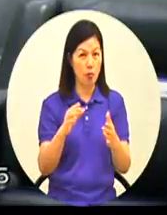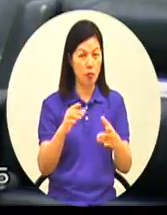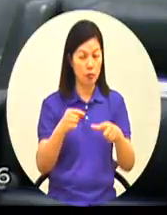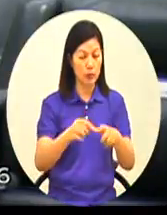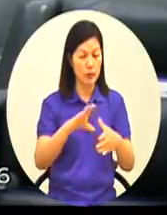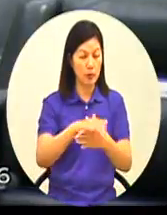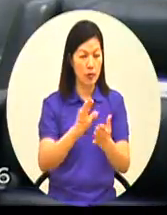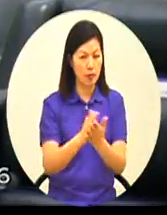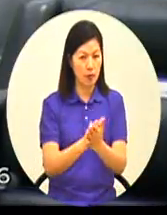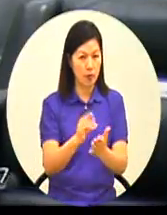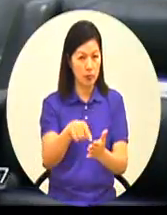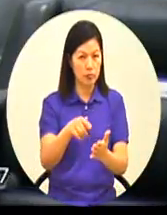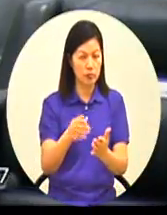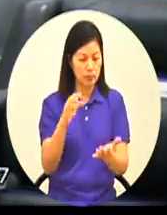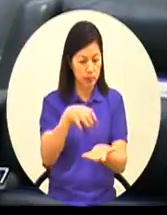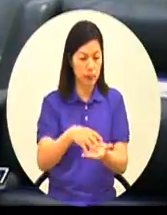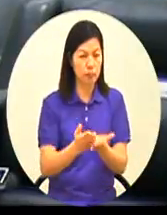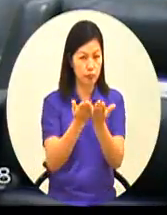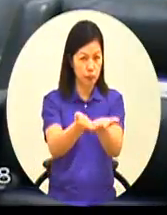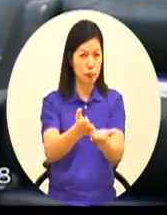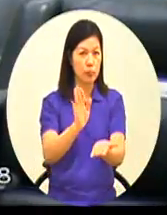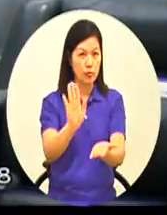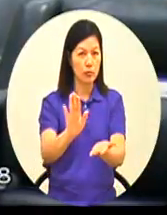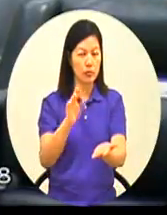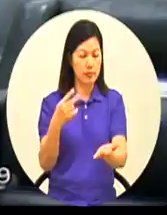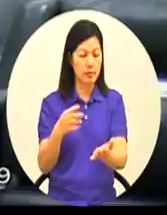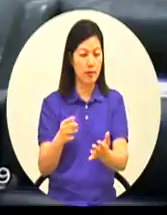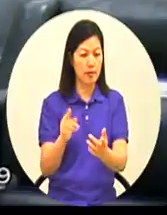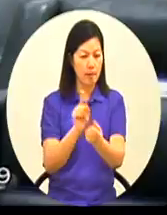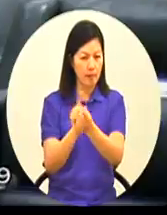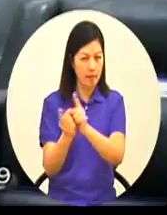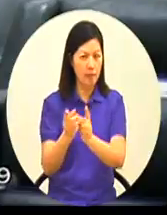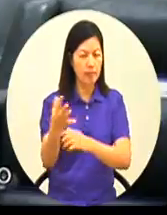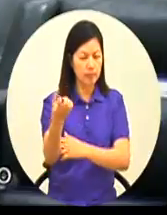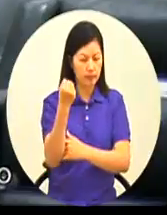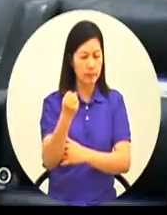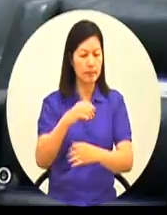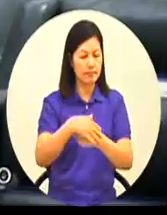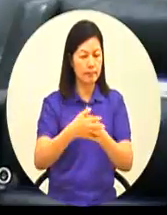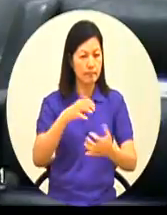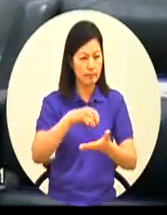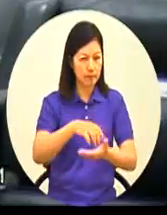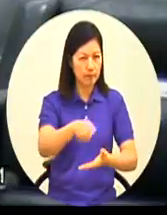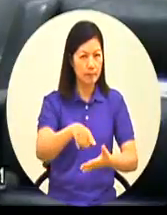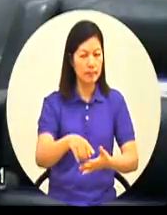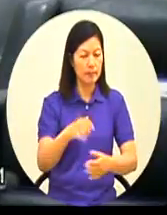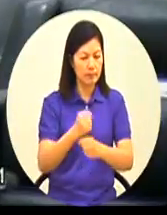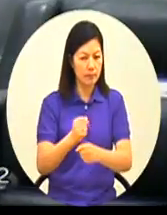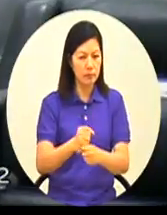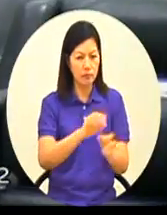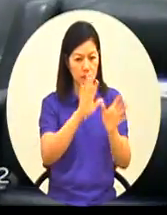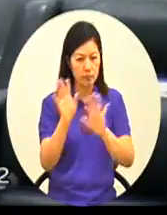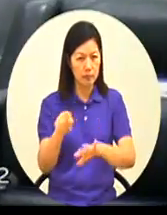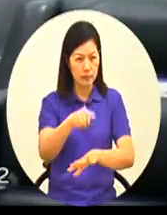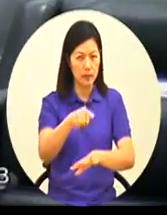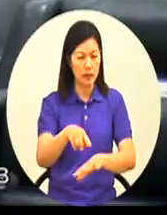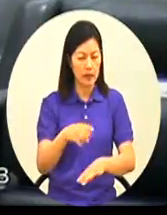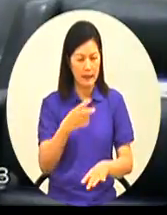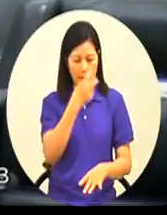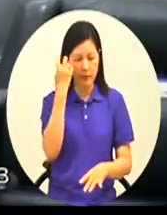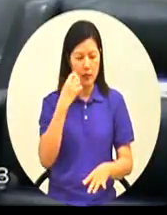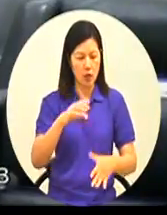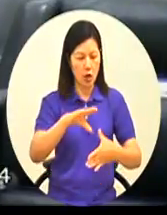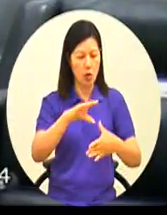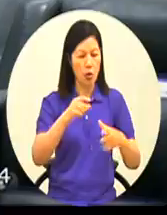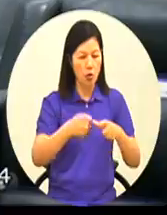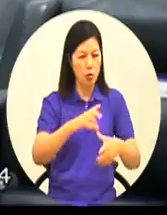来出具证明，那也许可以有一些相对应的权利的保障跟作为，但是呢我们发现这个公文书非